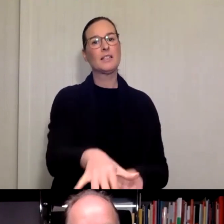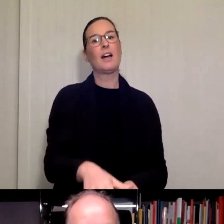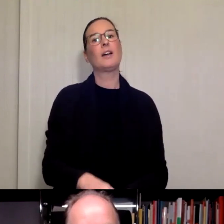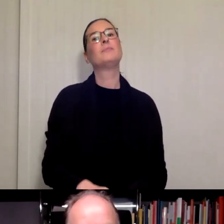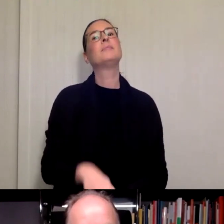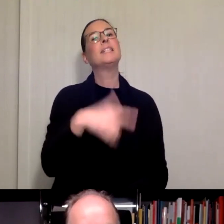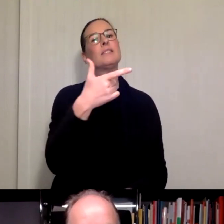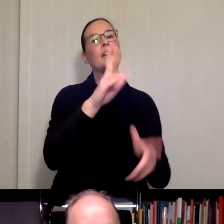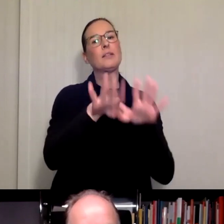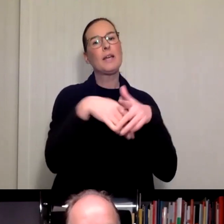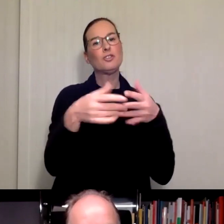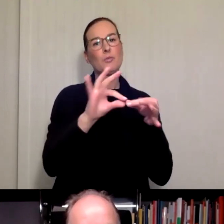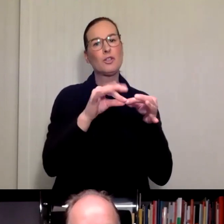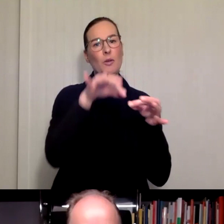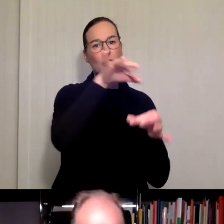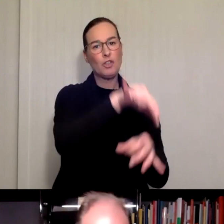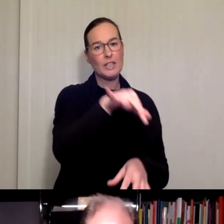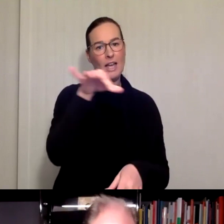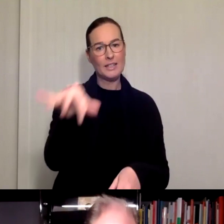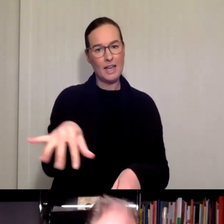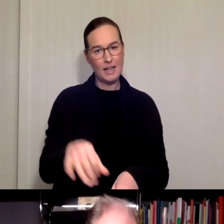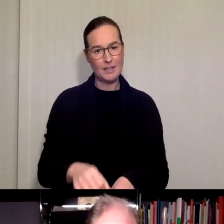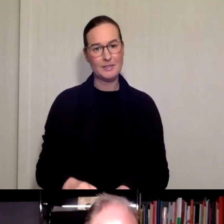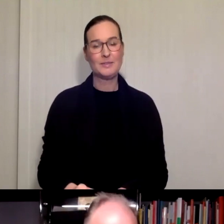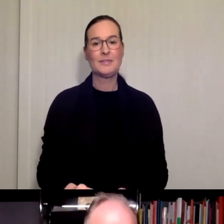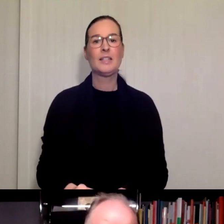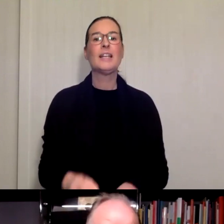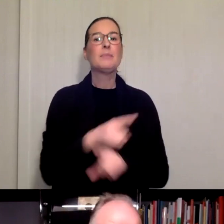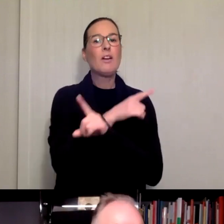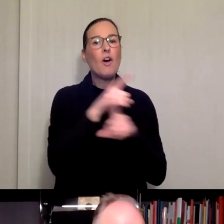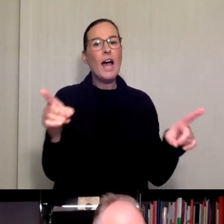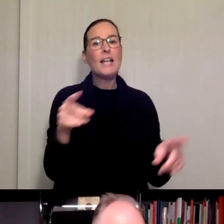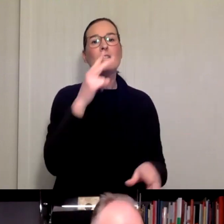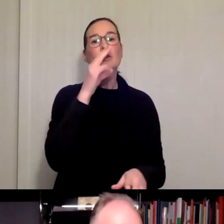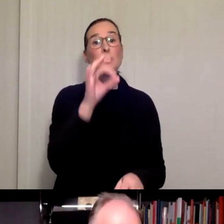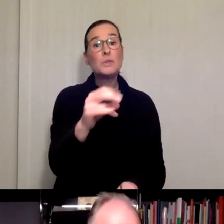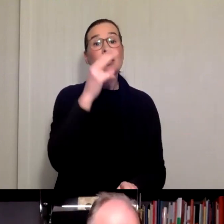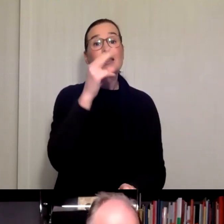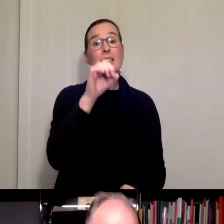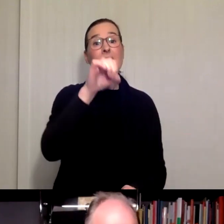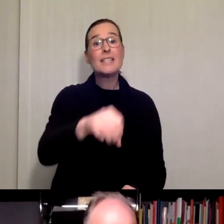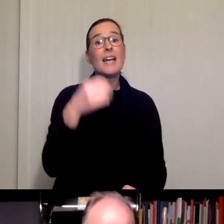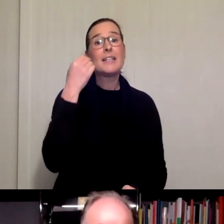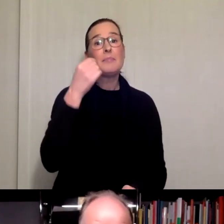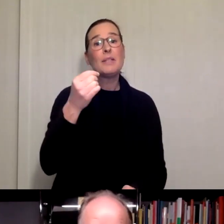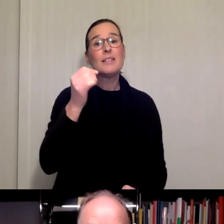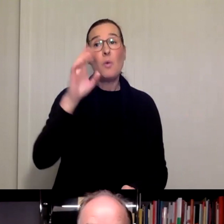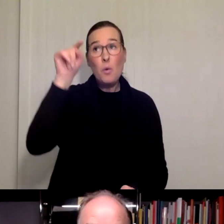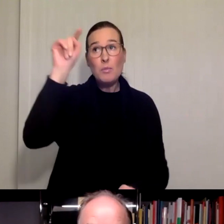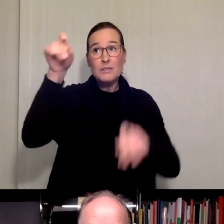einen Gebärdendolmetscher. Damit für Sie das alle auch gut ansichtig ist, nutzen Sie bitte die